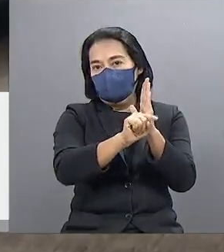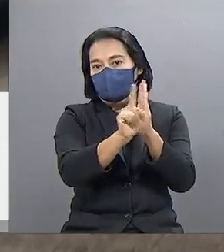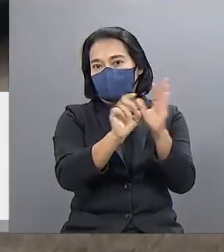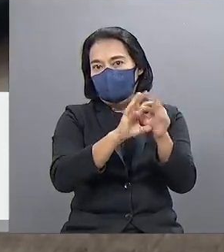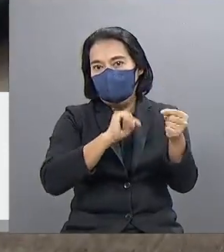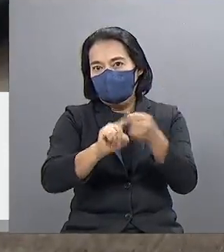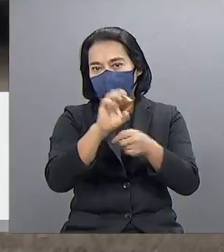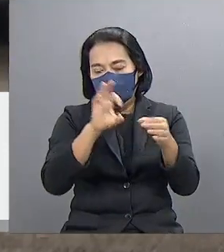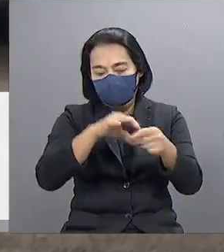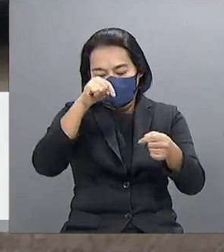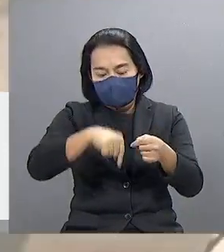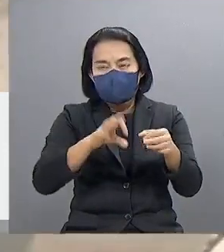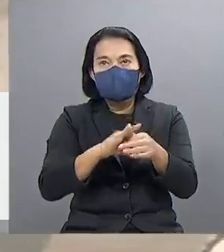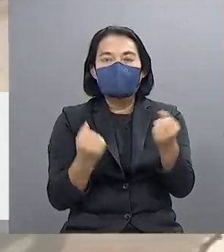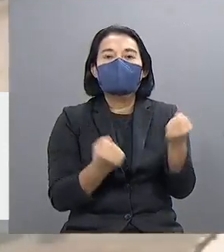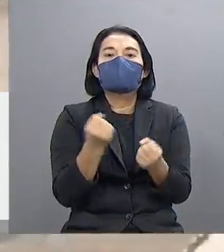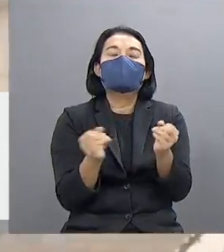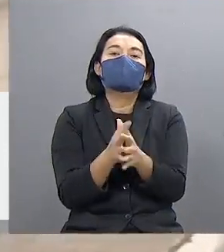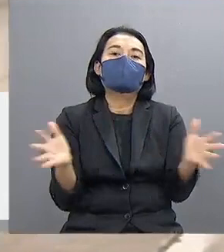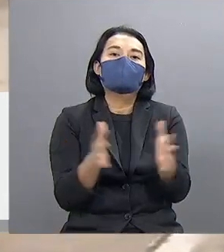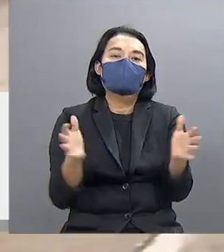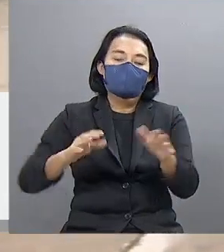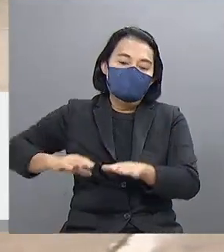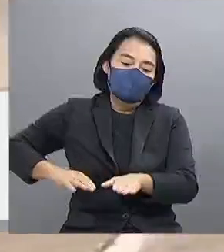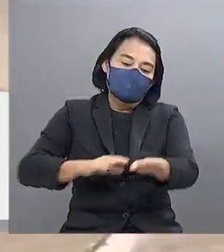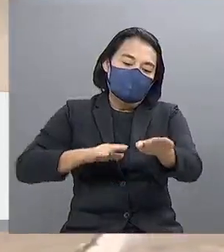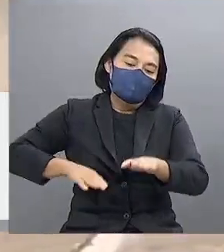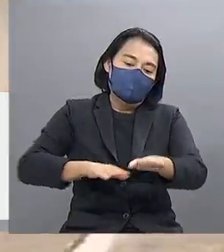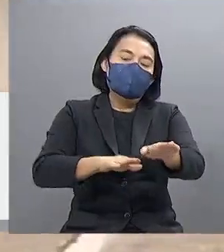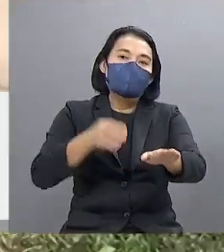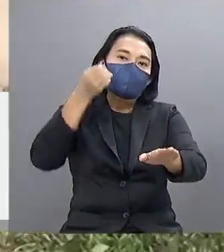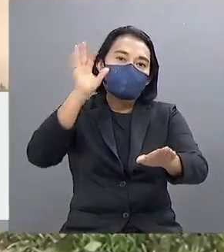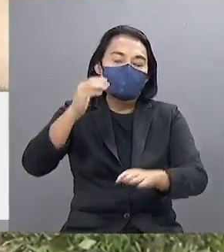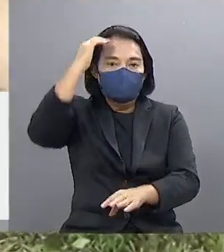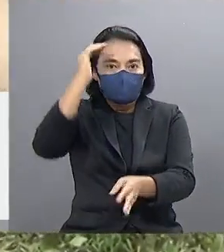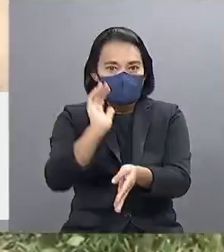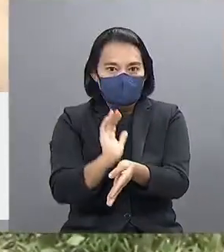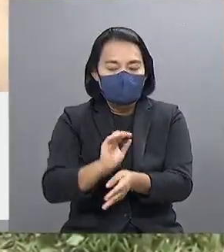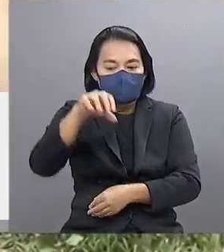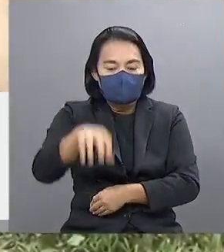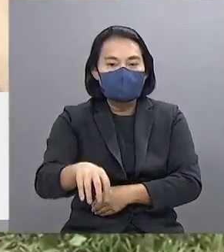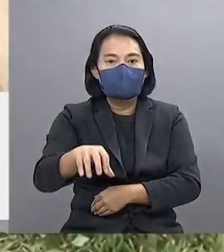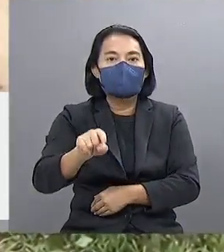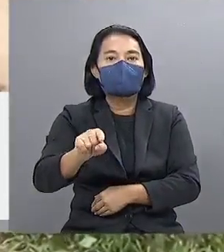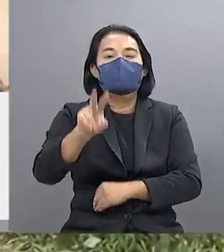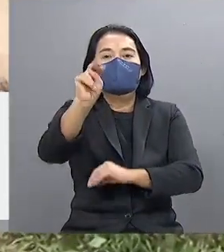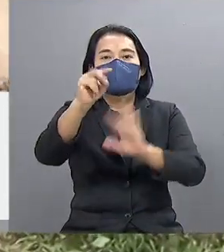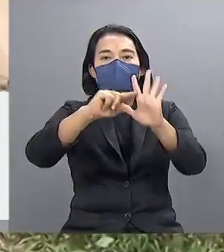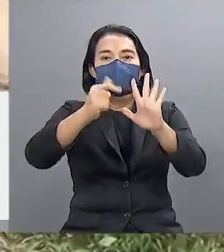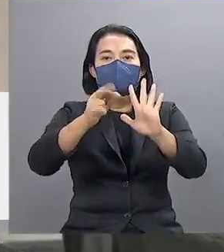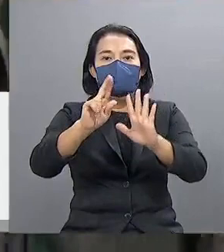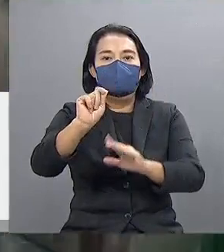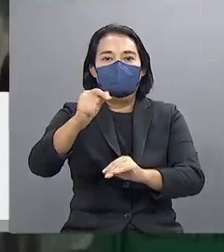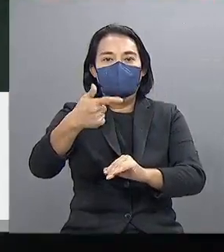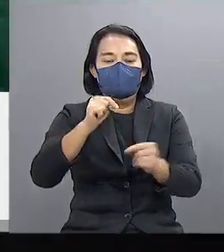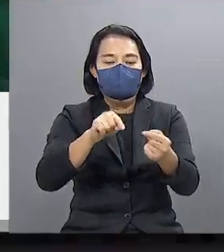างกลับในช่วงเทศกาลสงกรานต์ก็ทำให้ตำรวจสถานีตำรวจภูธรนางรองและตำรวจทางหลวงคอยอำนวยความสะดวกเพื่อระบ